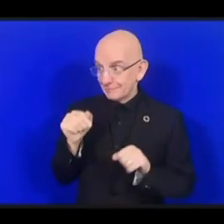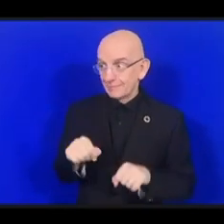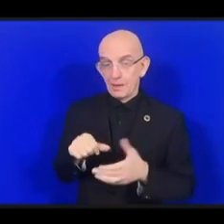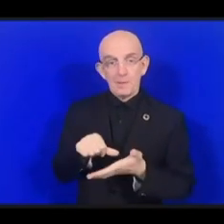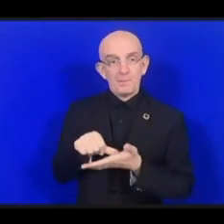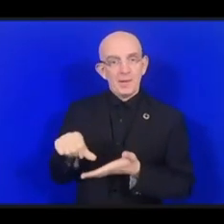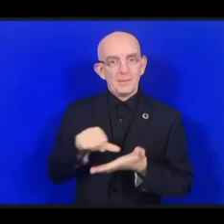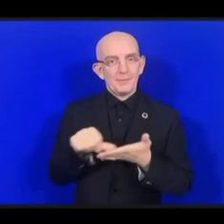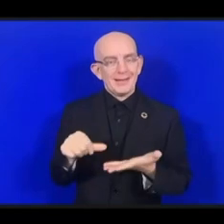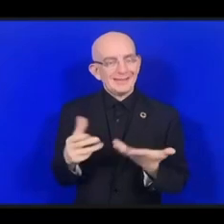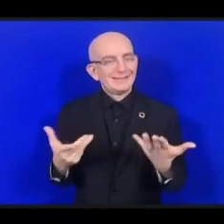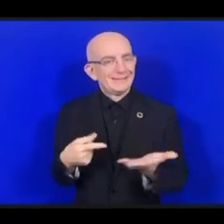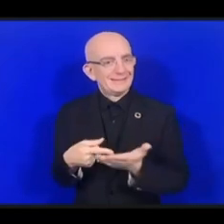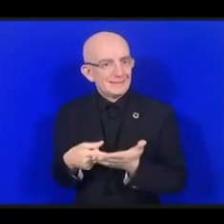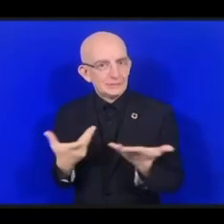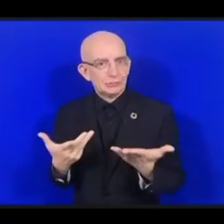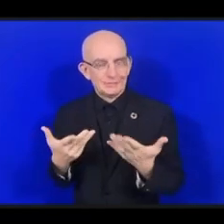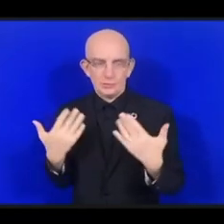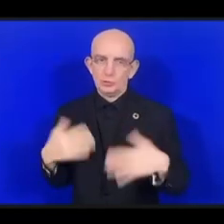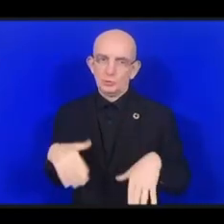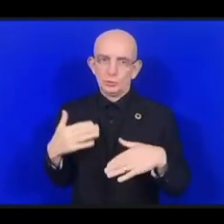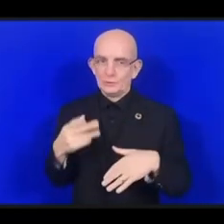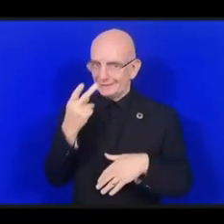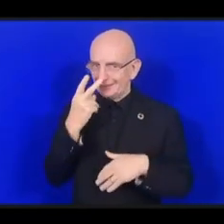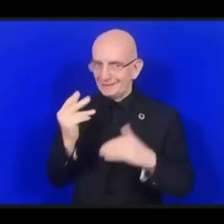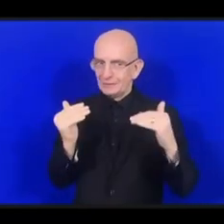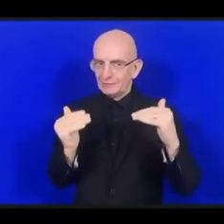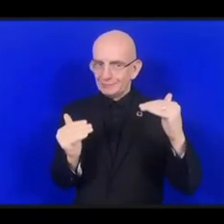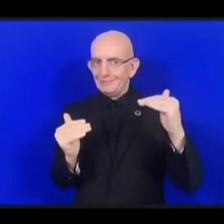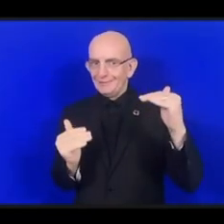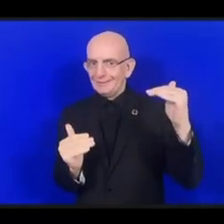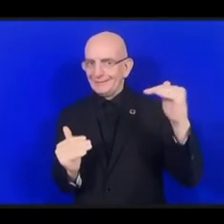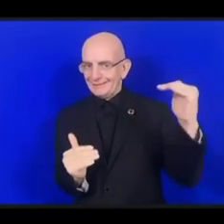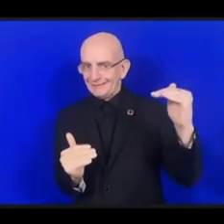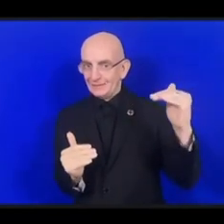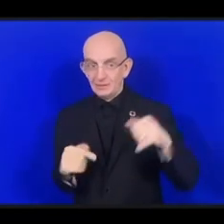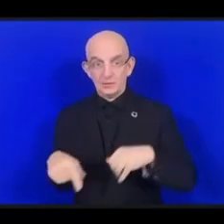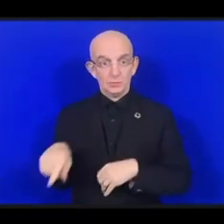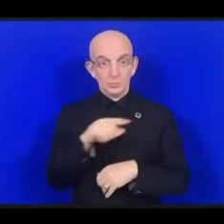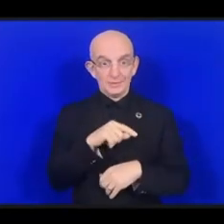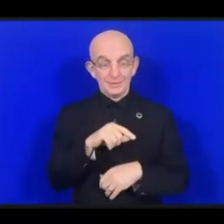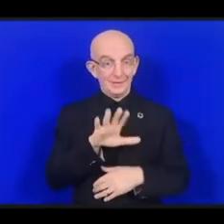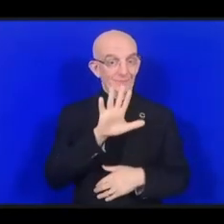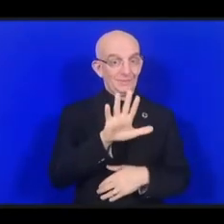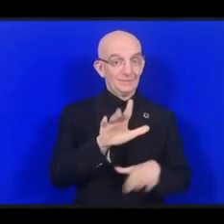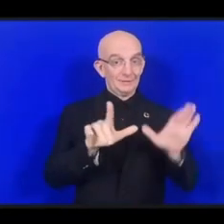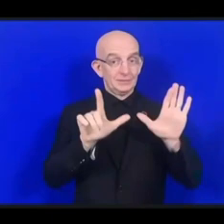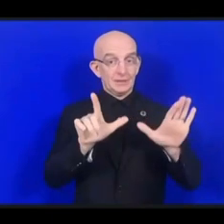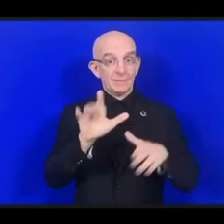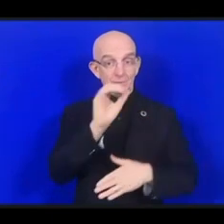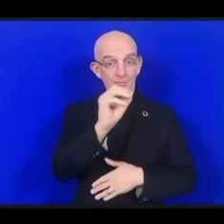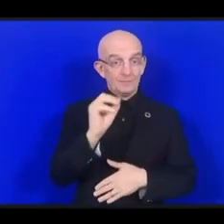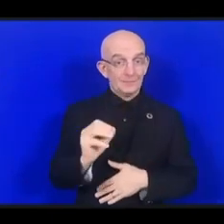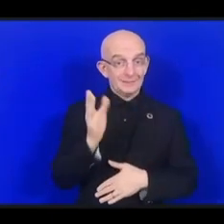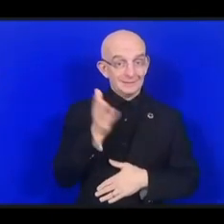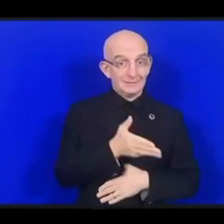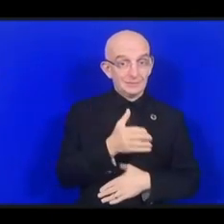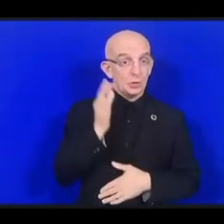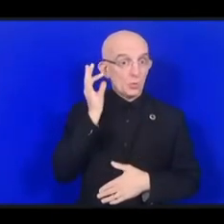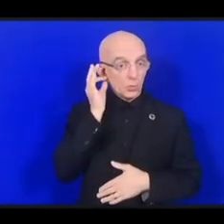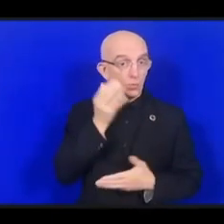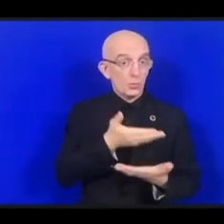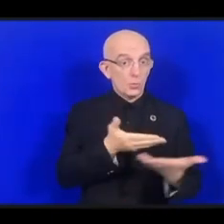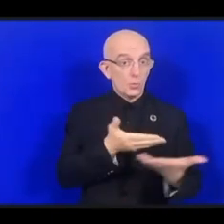那么只有 57% 的女性使用互联网，而且中低收入国家